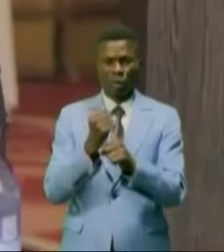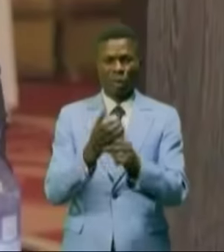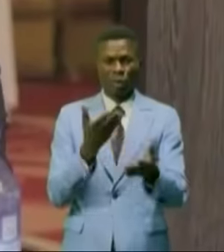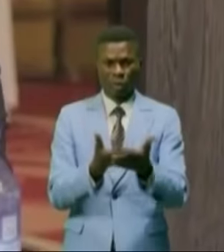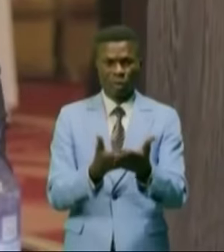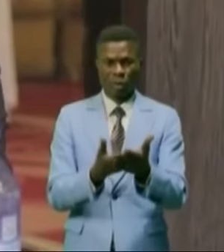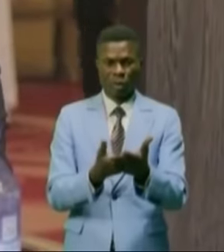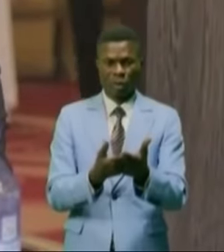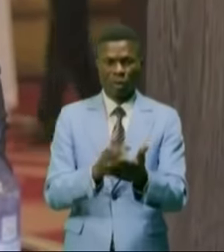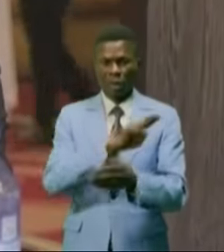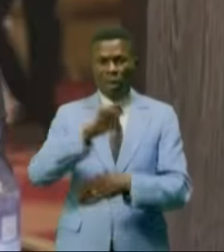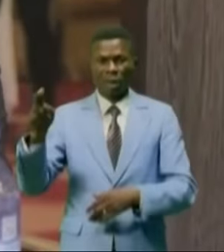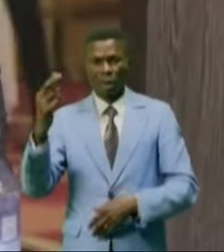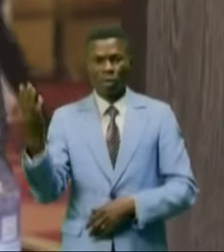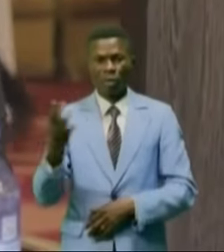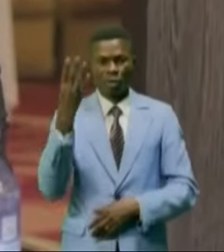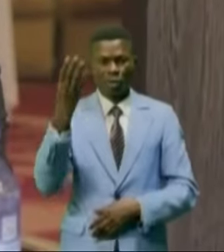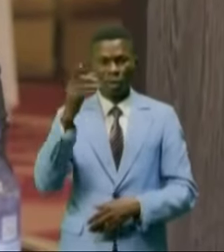de